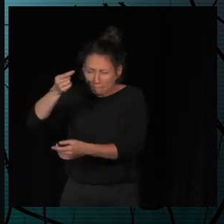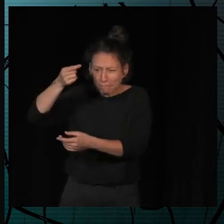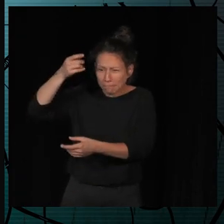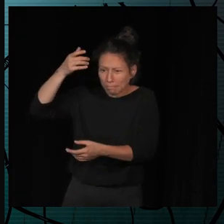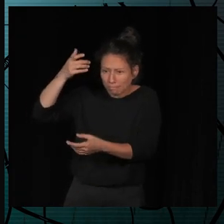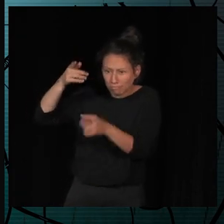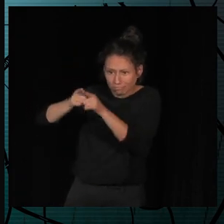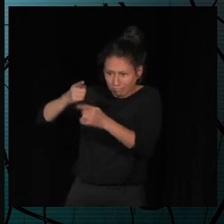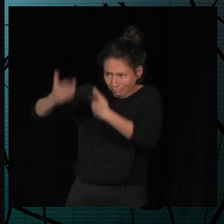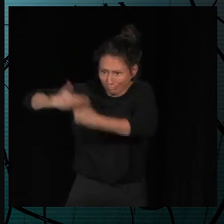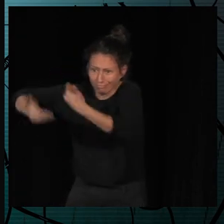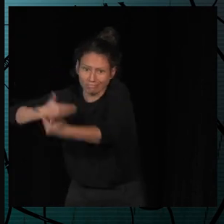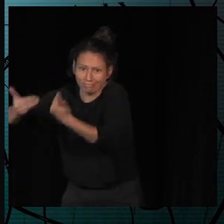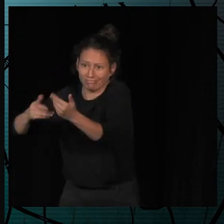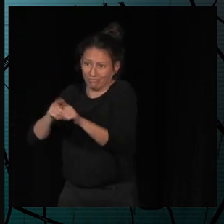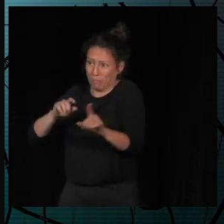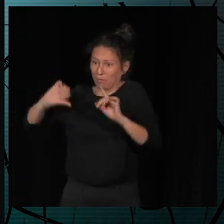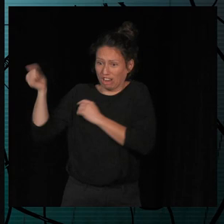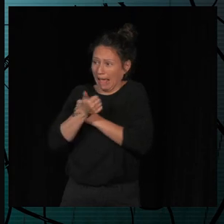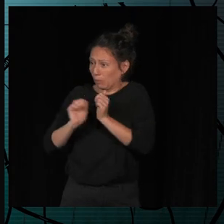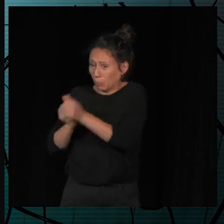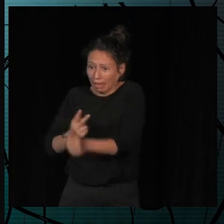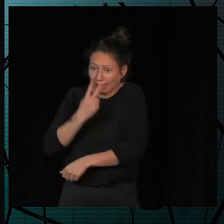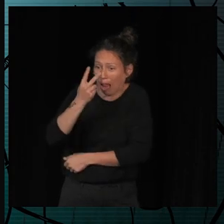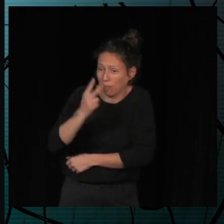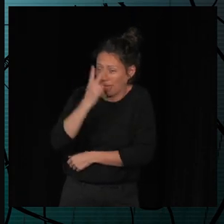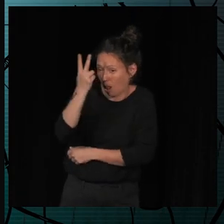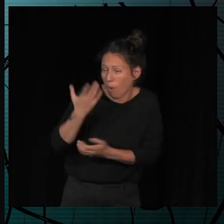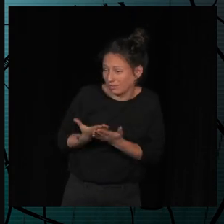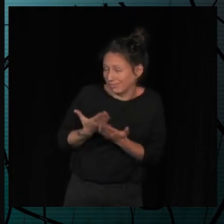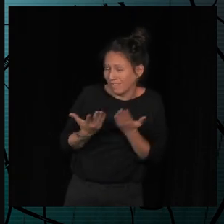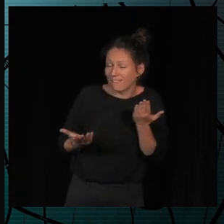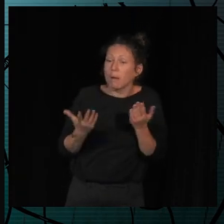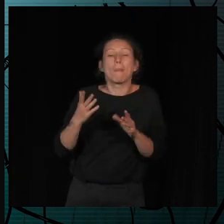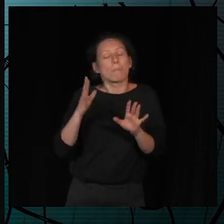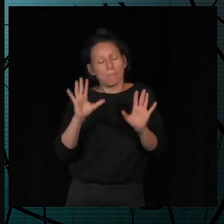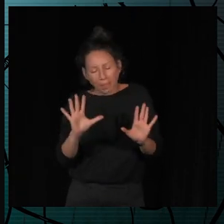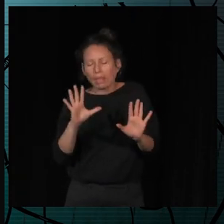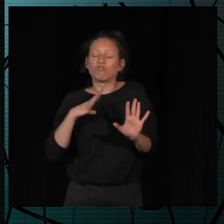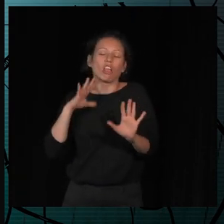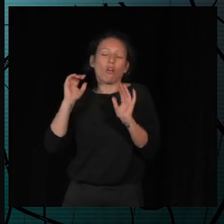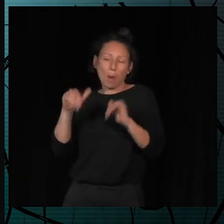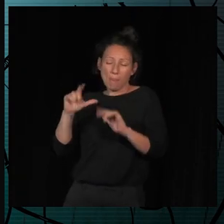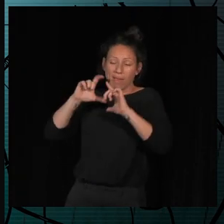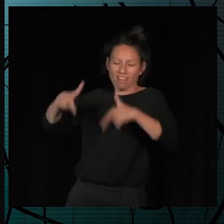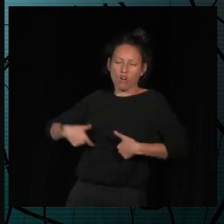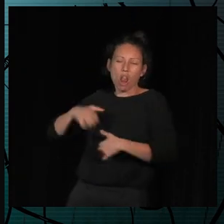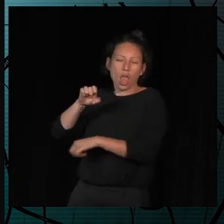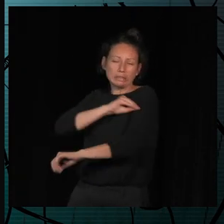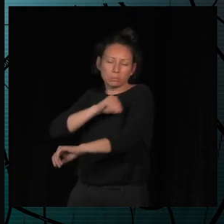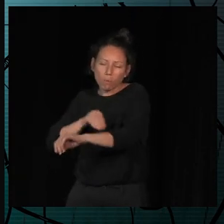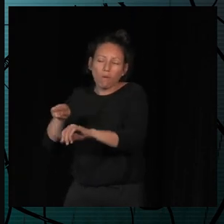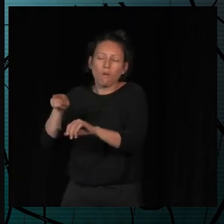qu'on puisse apprendre à être bon par contre ce qu'on peut apprendre en terme de coaching et c'est là où les écoles peuvent être intéressante mais je suis très prudente avec ça parce